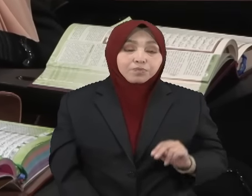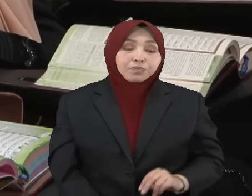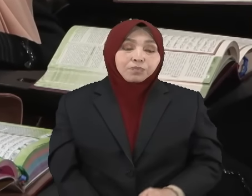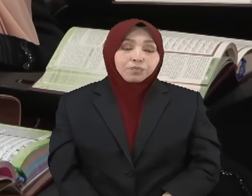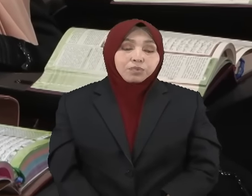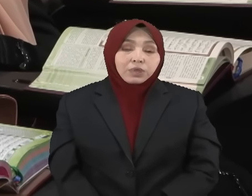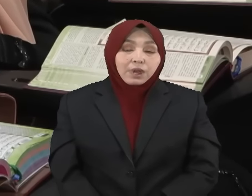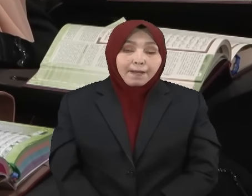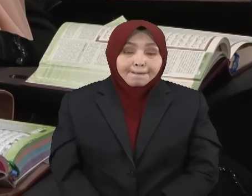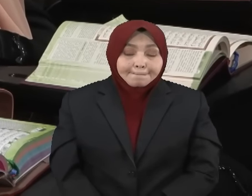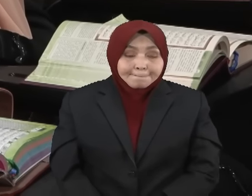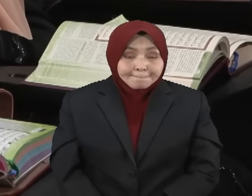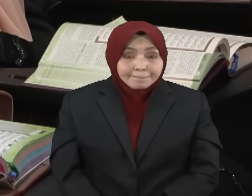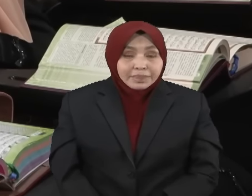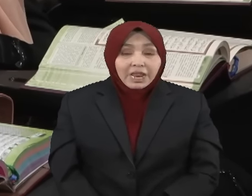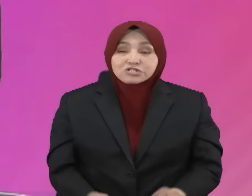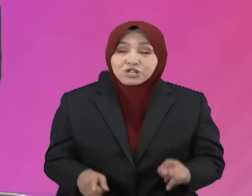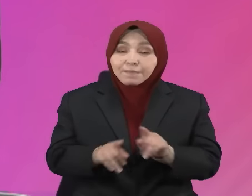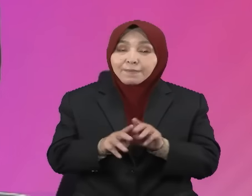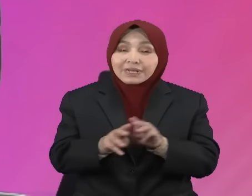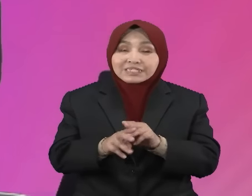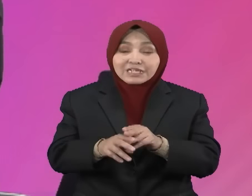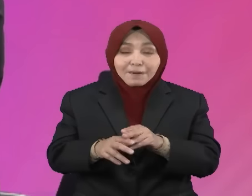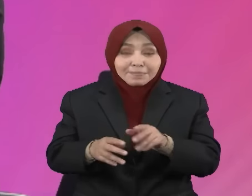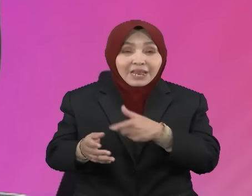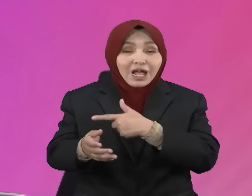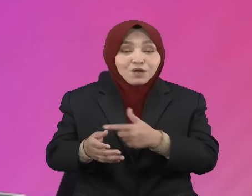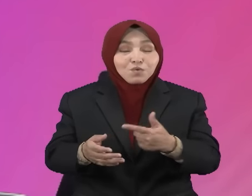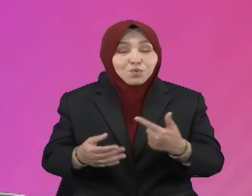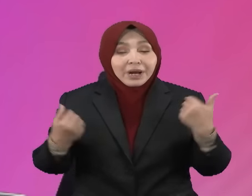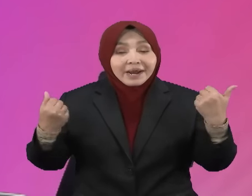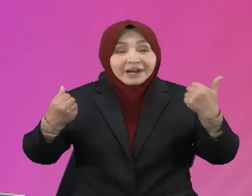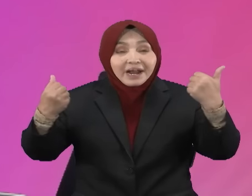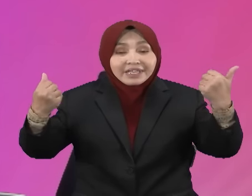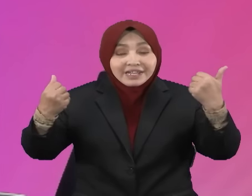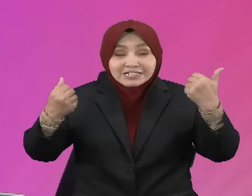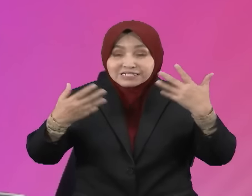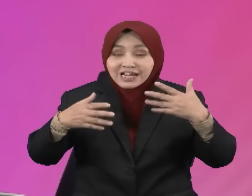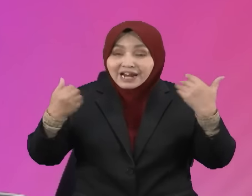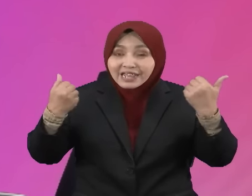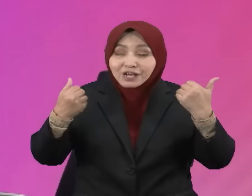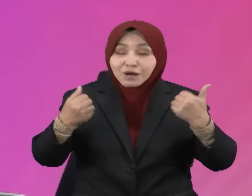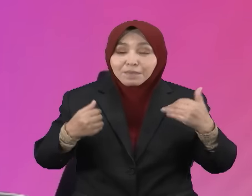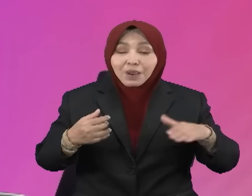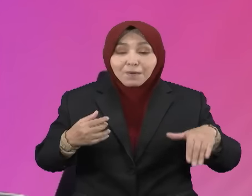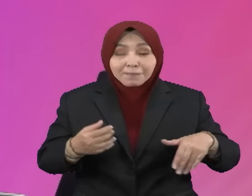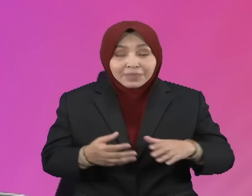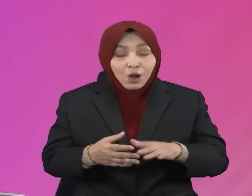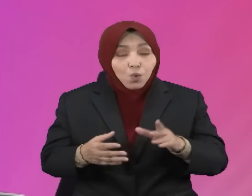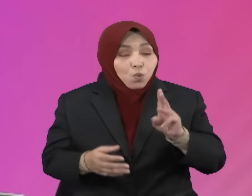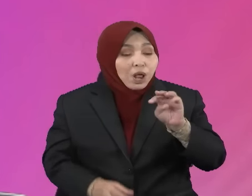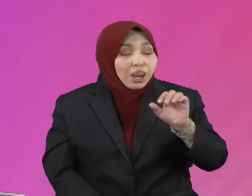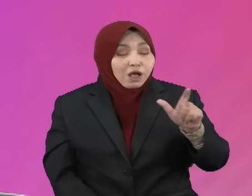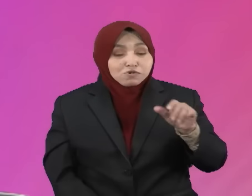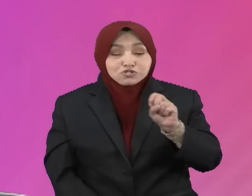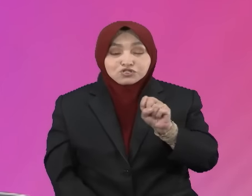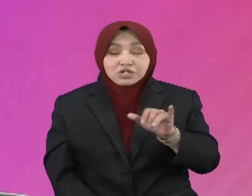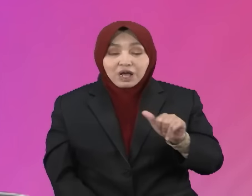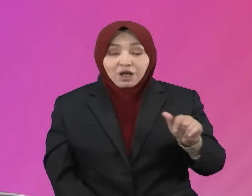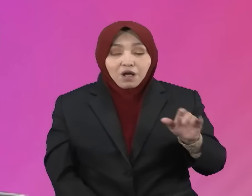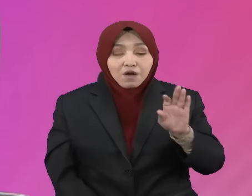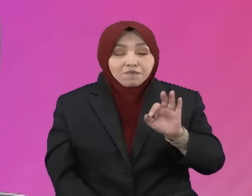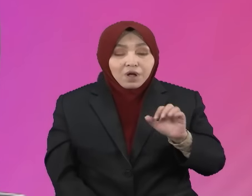أَجْمَعِينَ. Dah macam lagu raya dah. Kan? Dah raya ke belum? Okay. فَلَوْ شَاءَ. Jangan